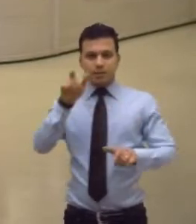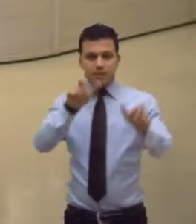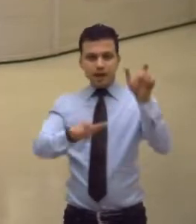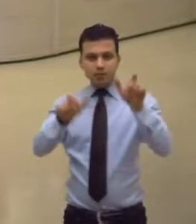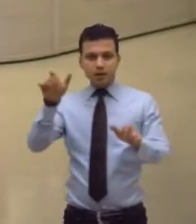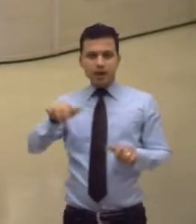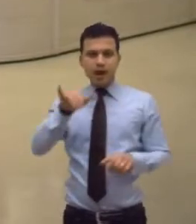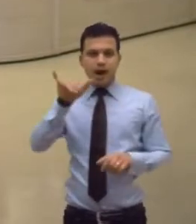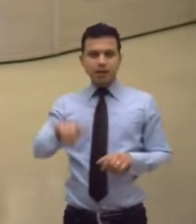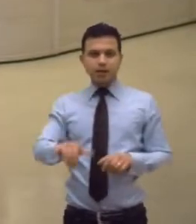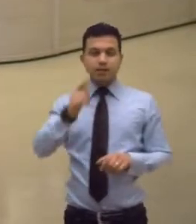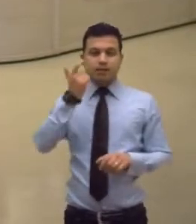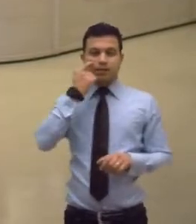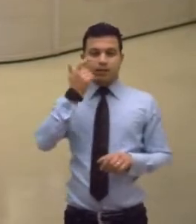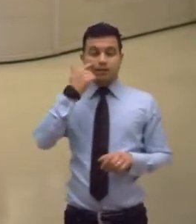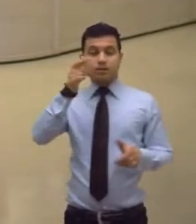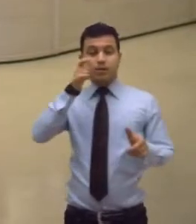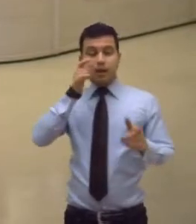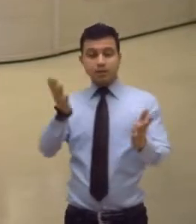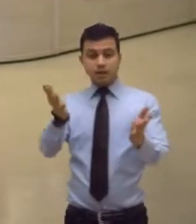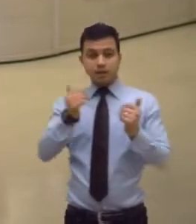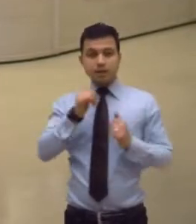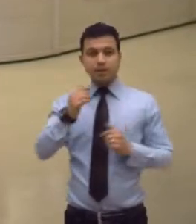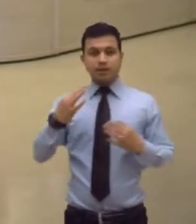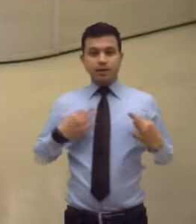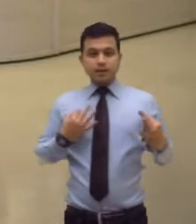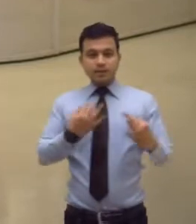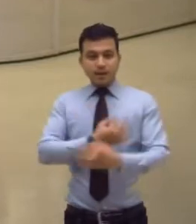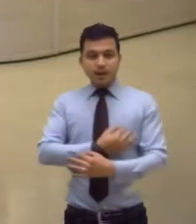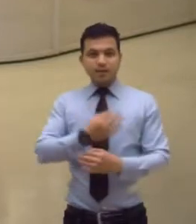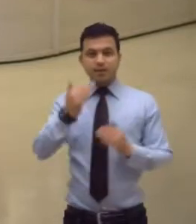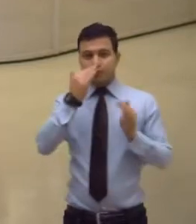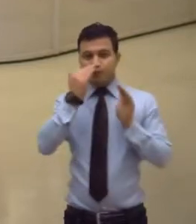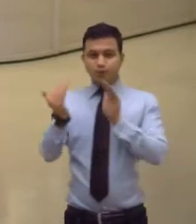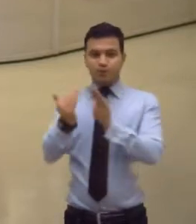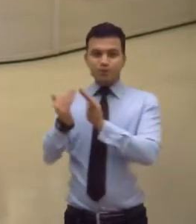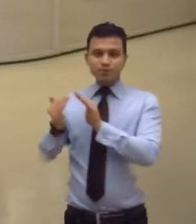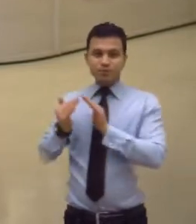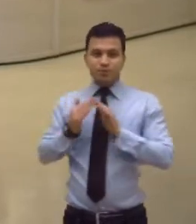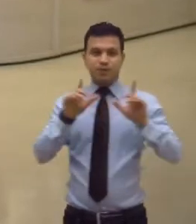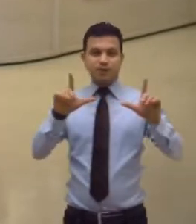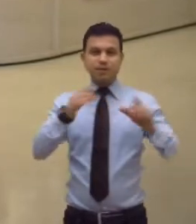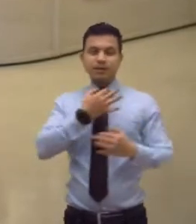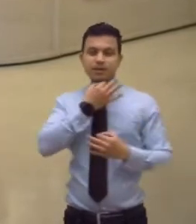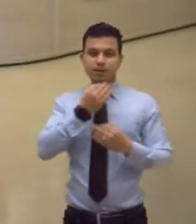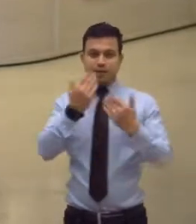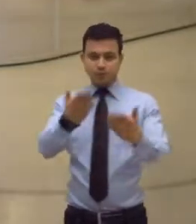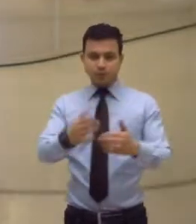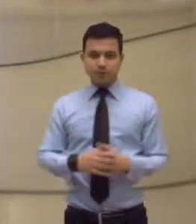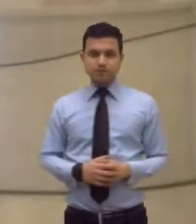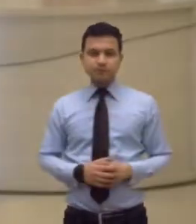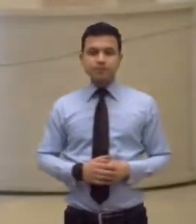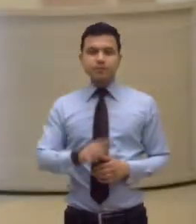personelimizin haklarını dikkate alarak karşılıklı uyum ve saygı çerçevesinde davranmaya özen göstermenizi rica